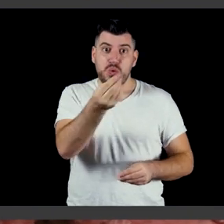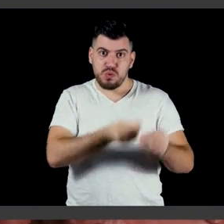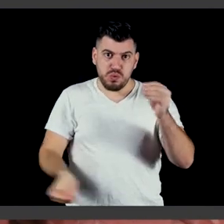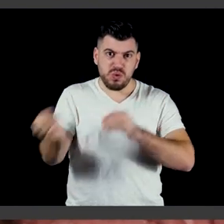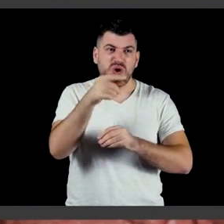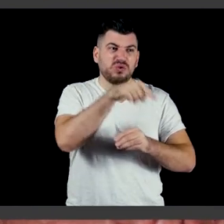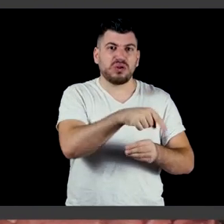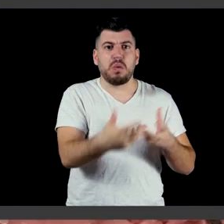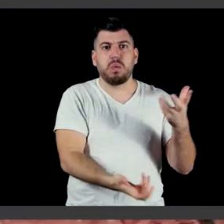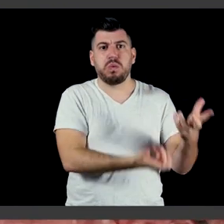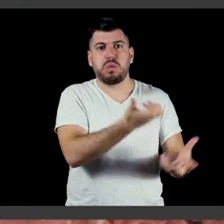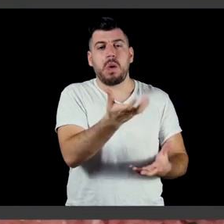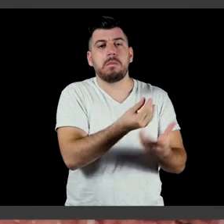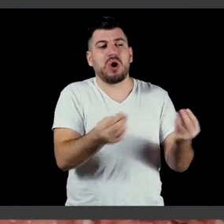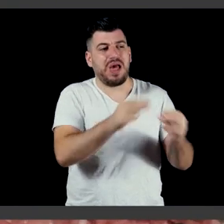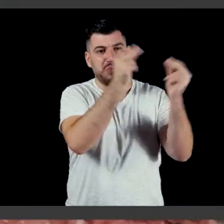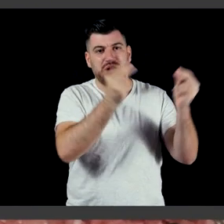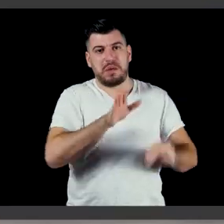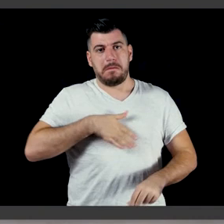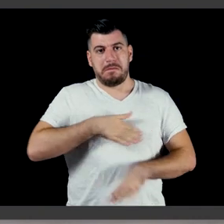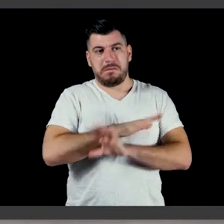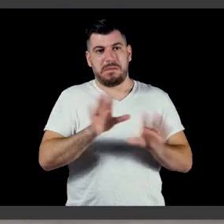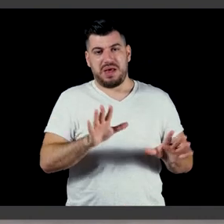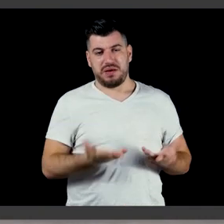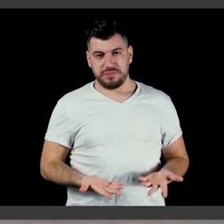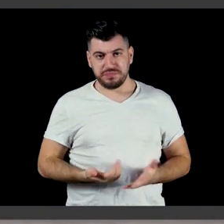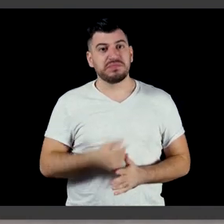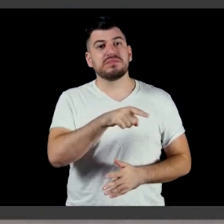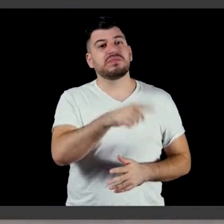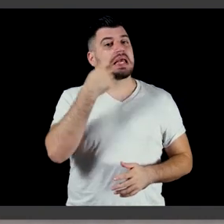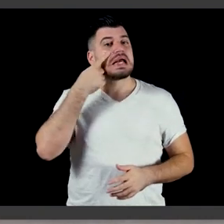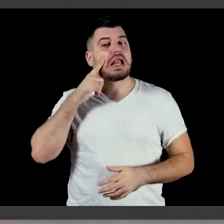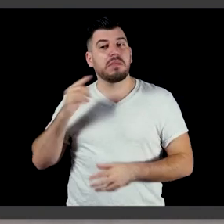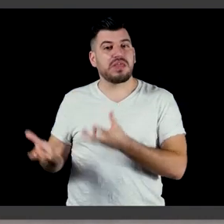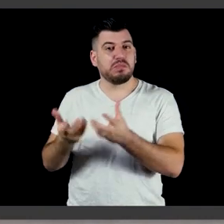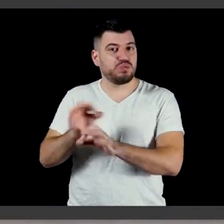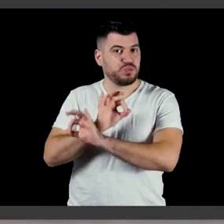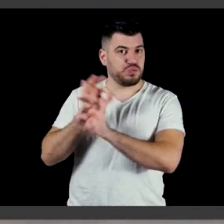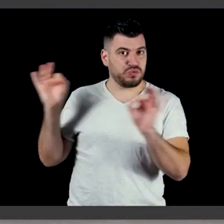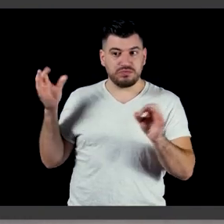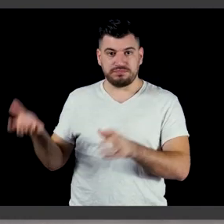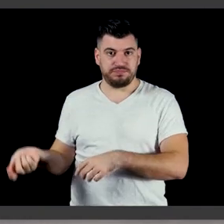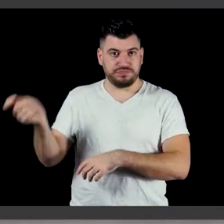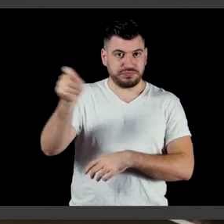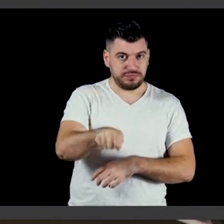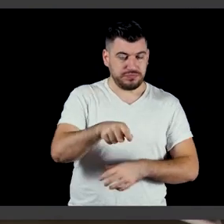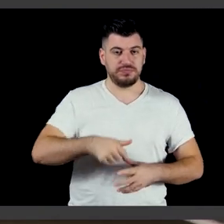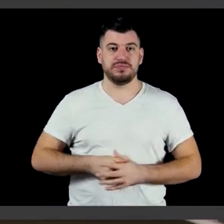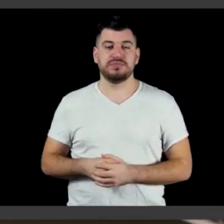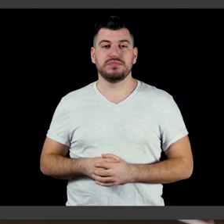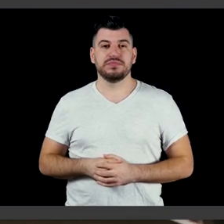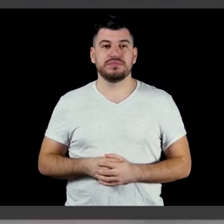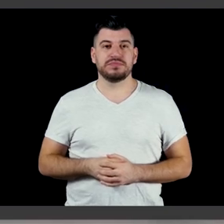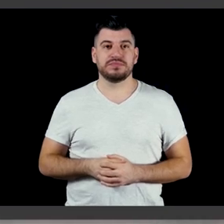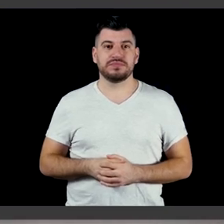πολύ λάδι, θα παραψηθεί το μπέργκερ και δεν θα γίνει σωστό. Τα κρεμμύδια μου έχουν καραμελώσει. Οπότε θα τα βγάλω και